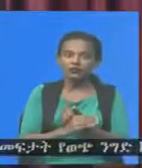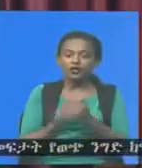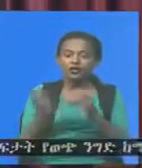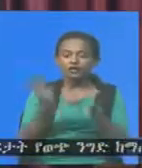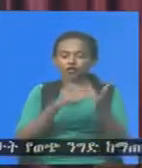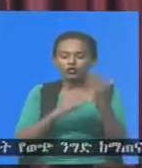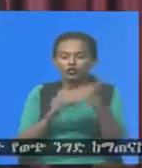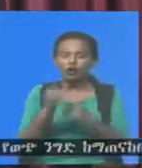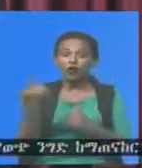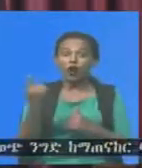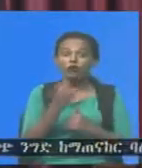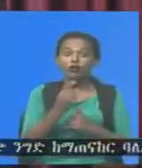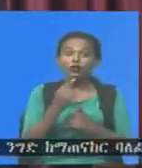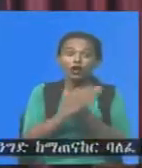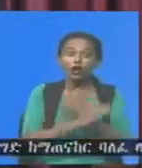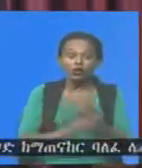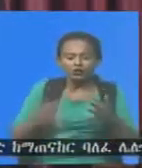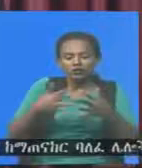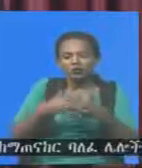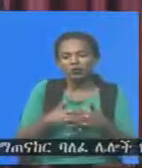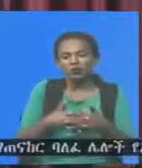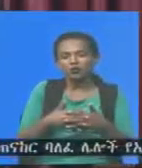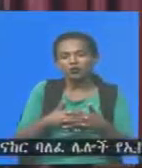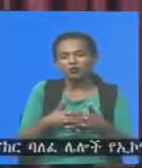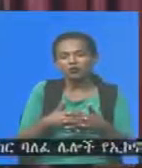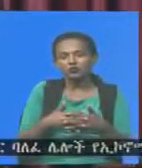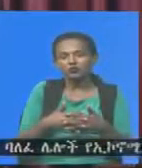ይቸገራሉ፣ አንዳንድ ሀገራት ይተባበራሉ።